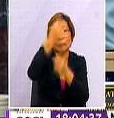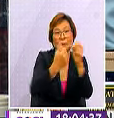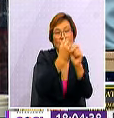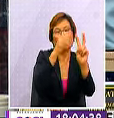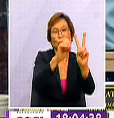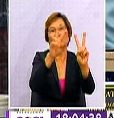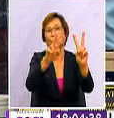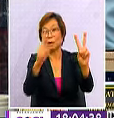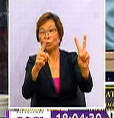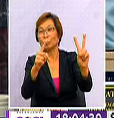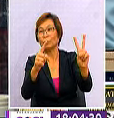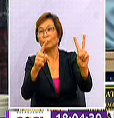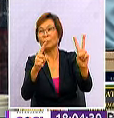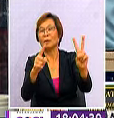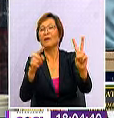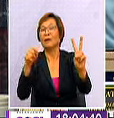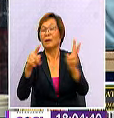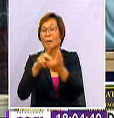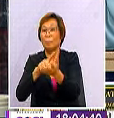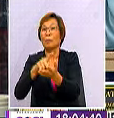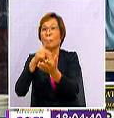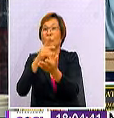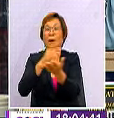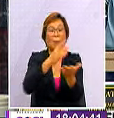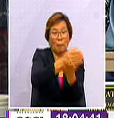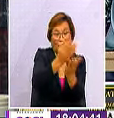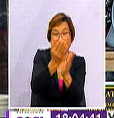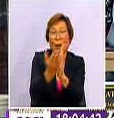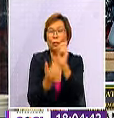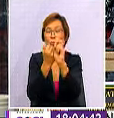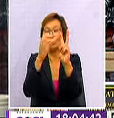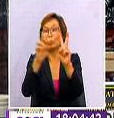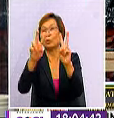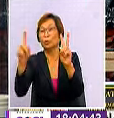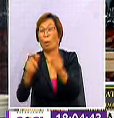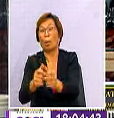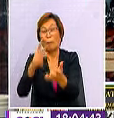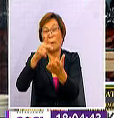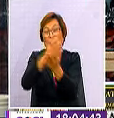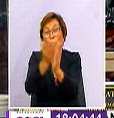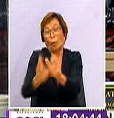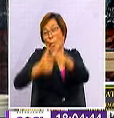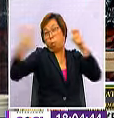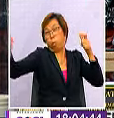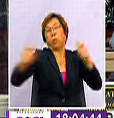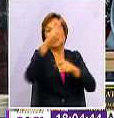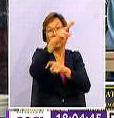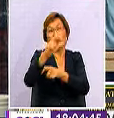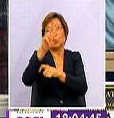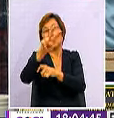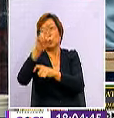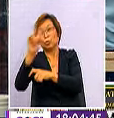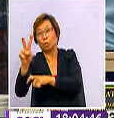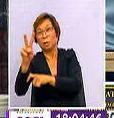tahun 2021 merupakan perbelanjaan terbesar dalam sejarah dengan nilai sebanyak